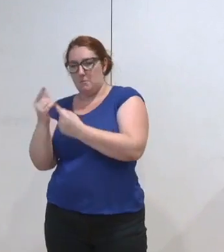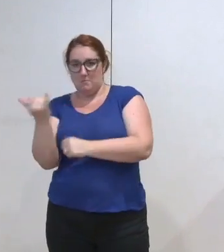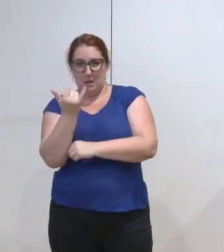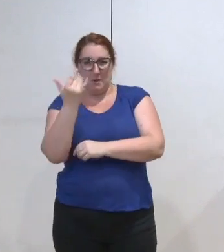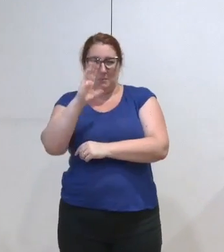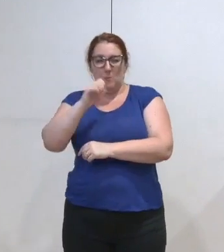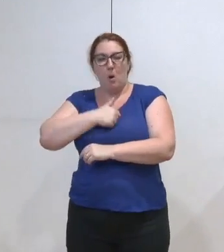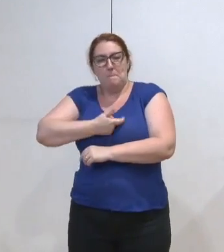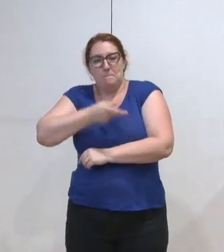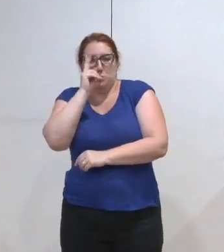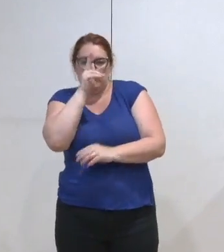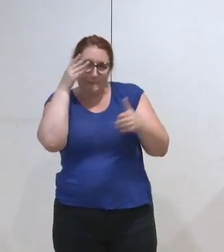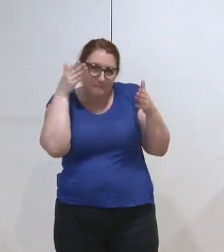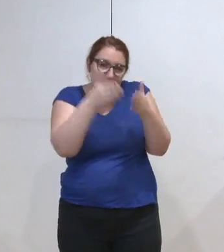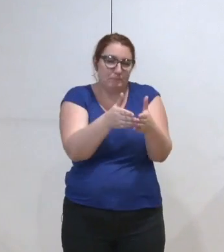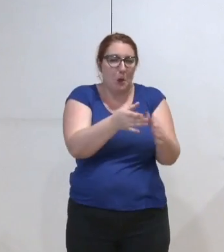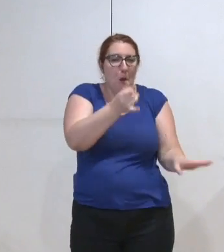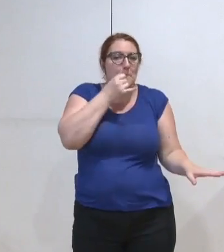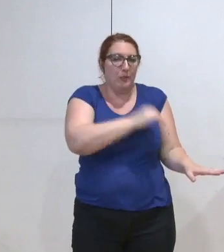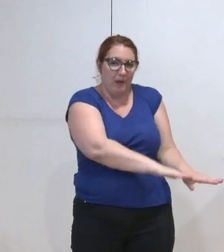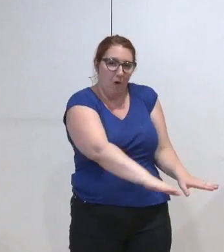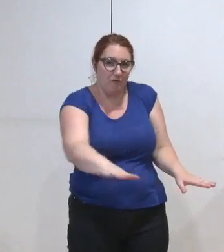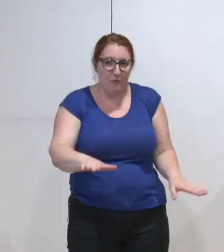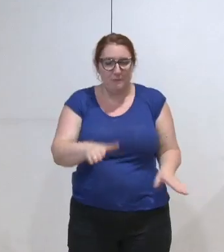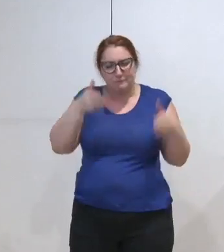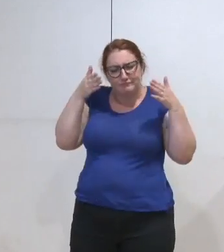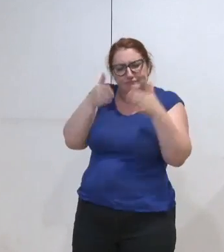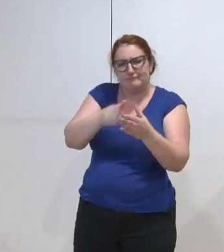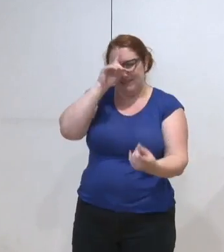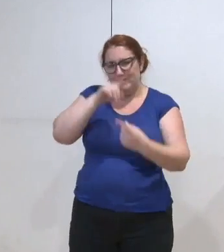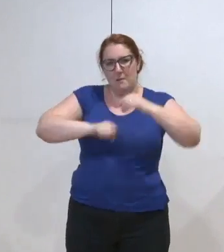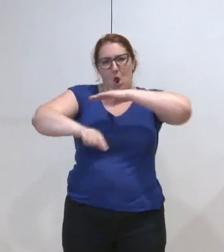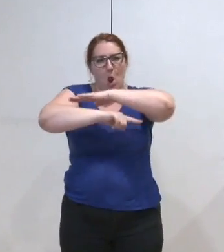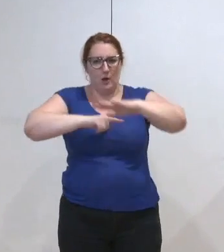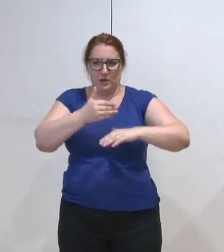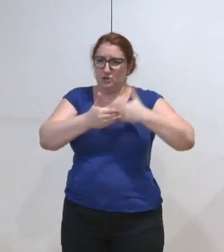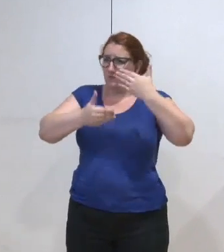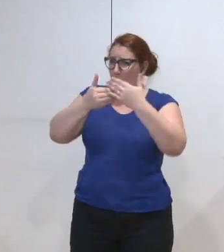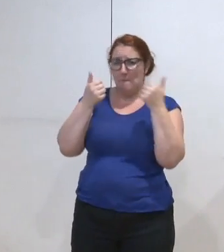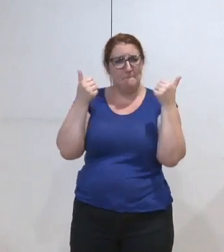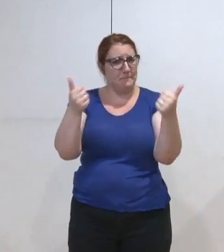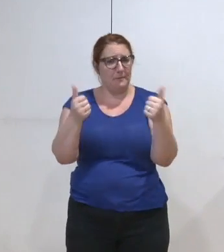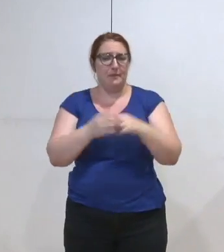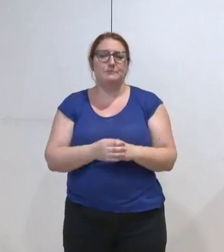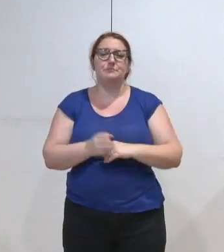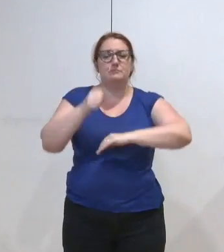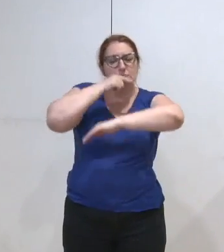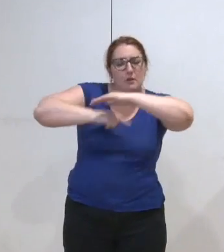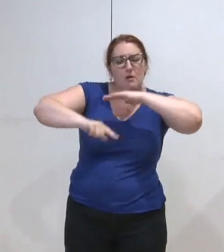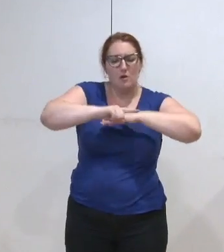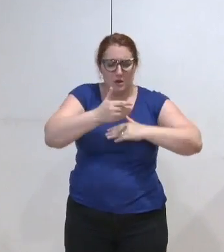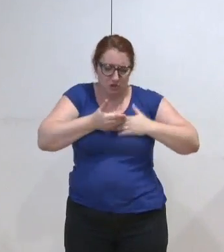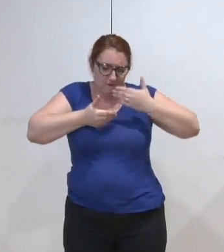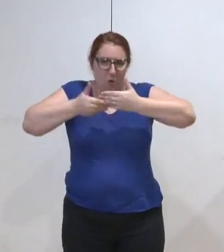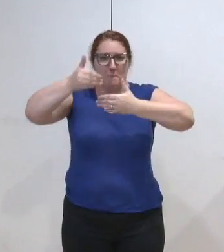petite enfance vous mettez l'accent sur le développement du langage et c'est très bien développement du langage on